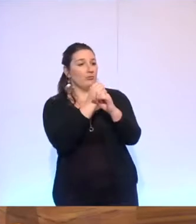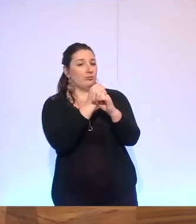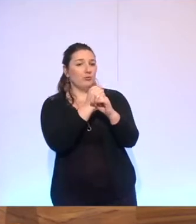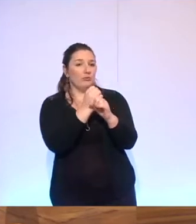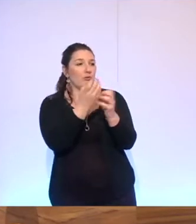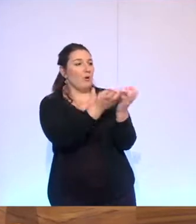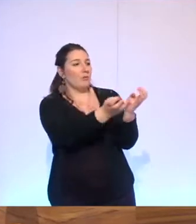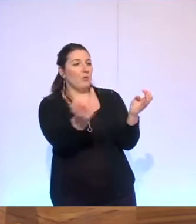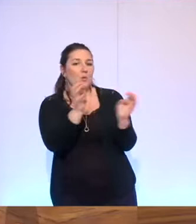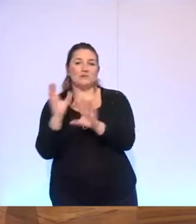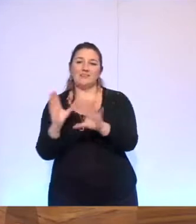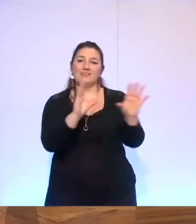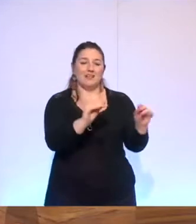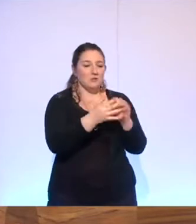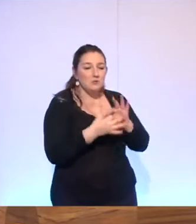conseil d'installation.